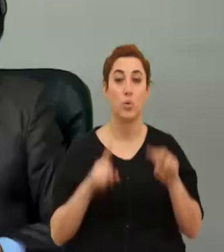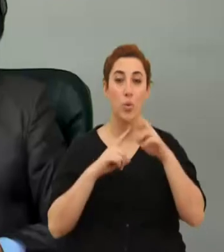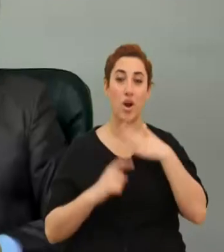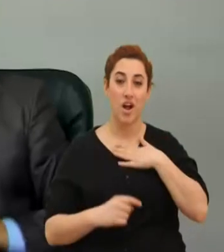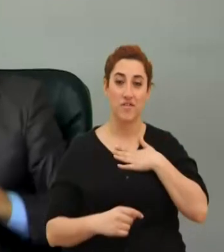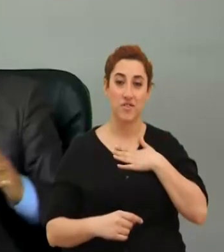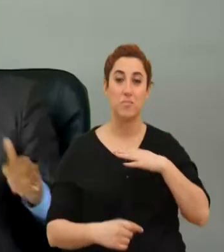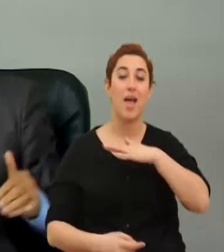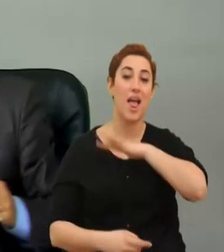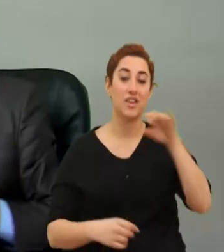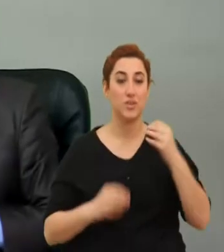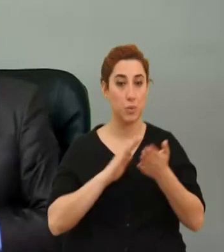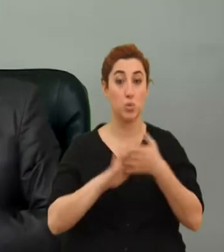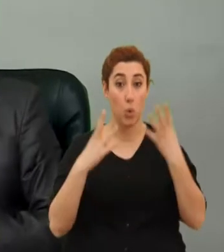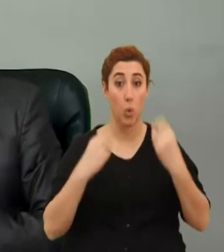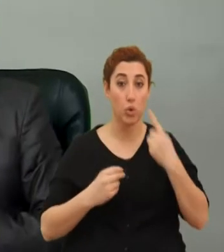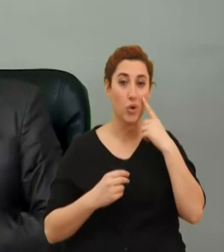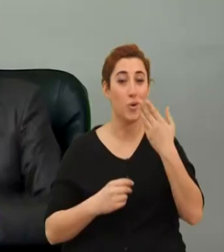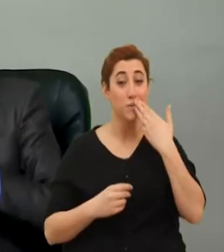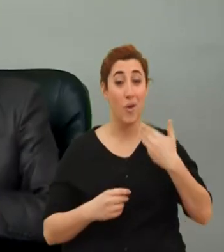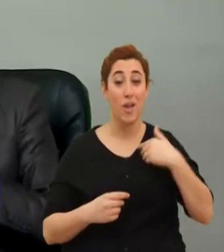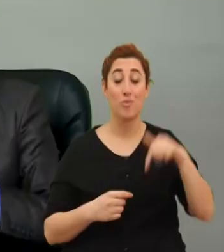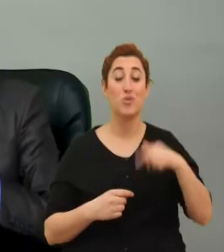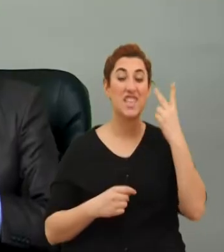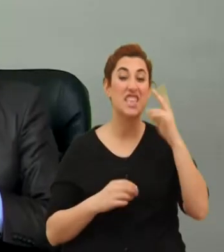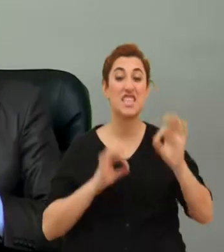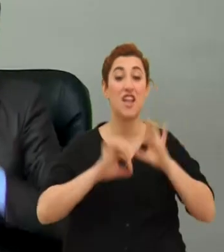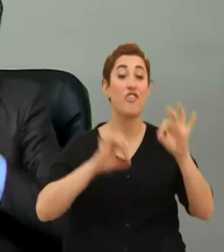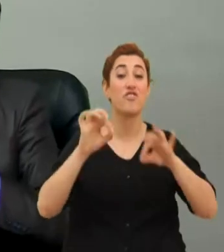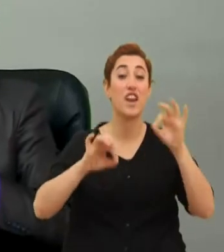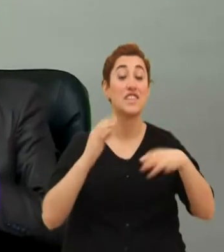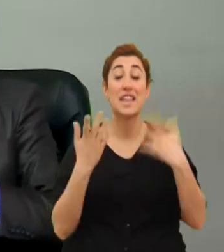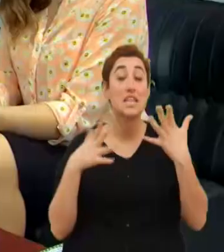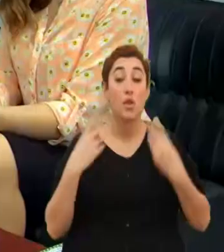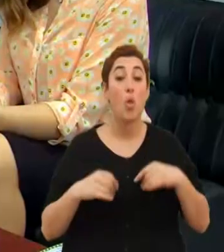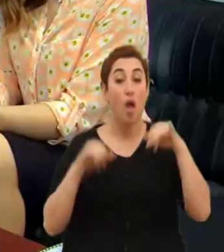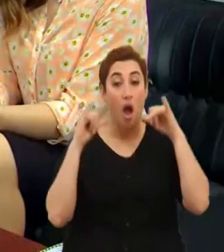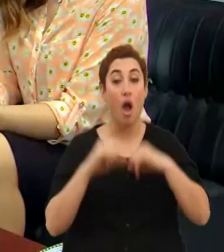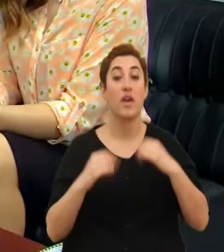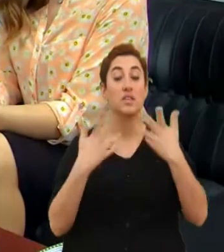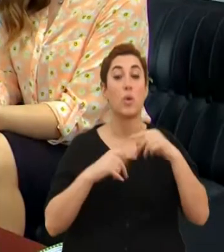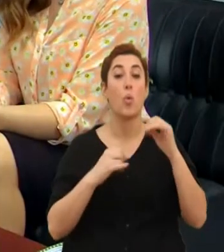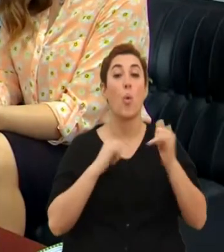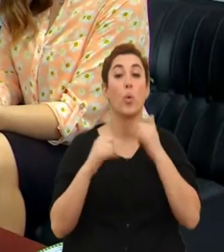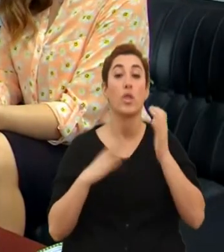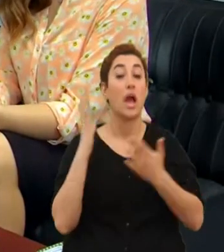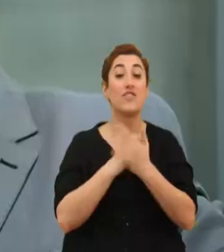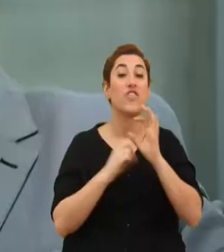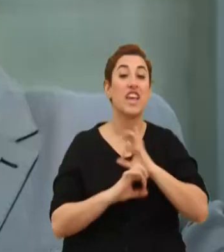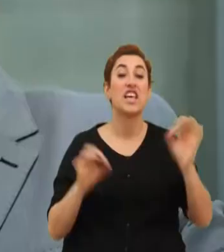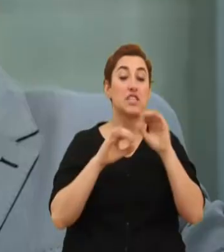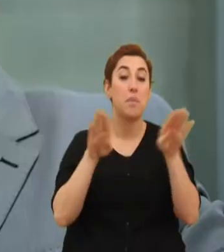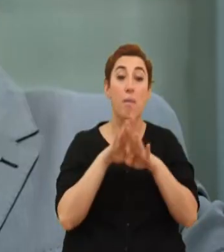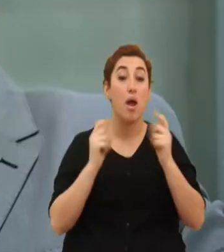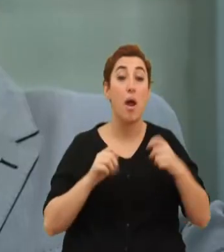Nurhancığım, her şey yoluna girdiğine göre söyler misin? Bu iki satranççı nasıl oluyor da aynı sayıda oyun kazanıyorlar ve hiç